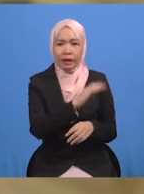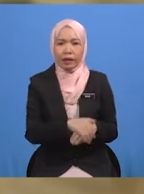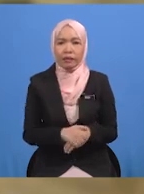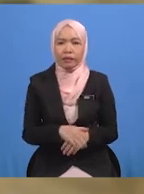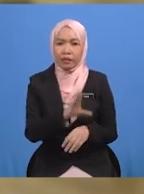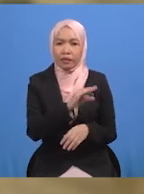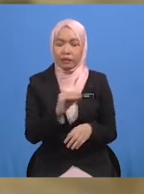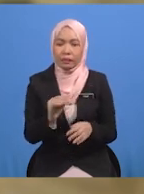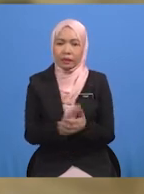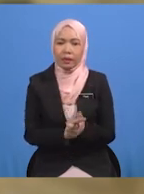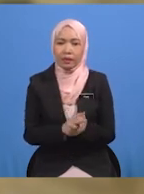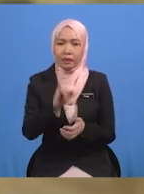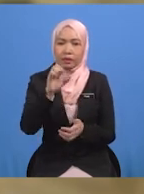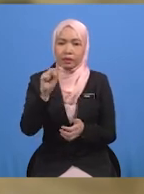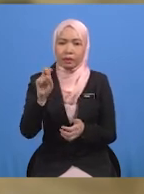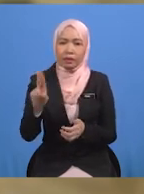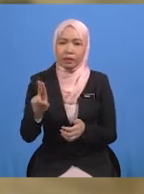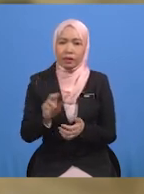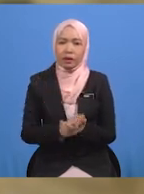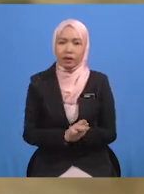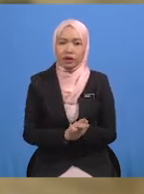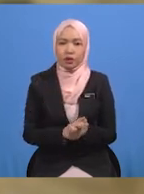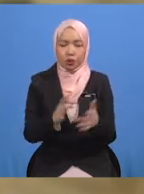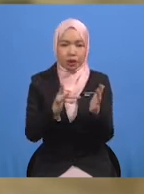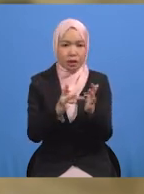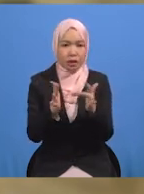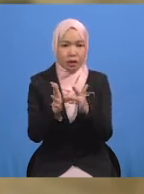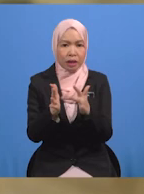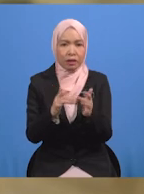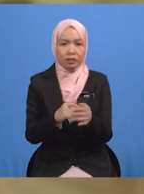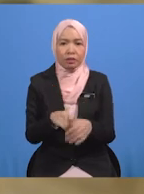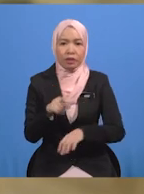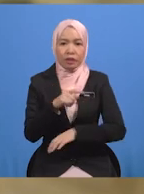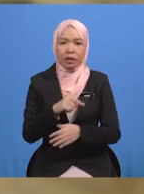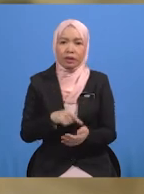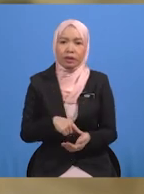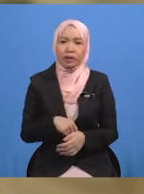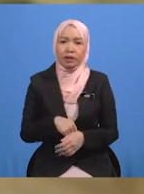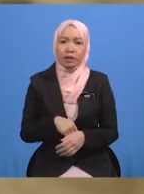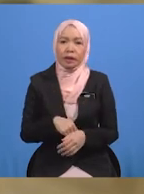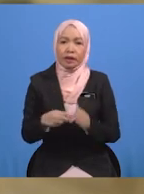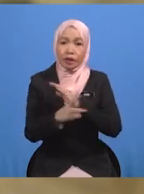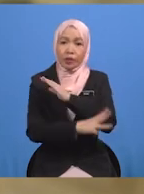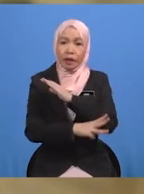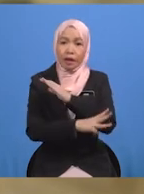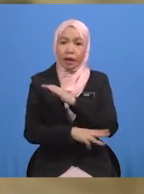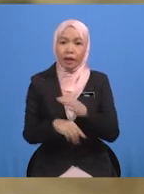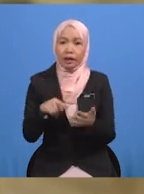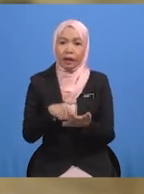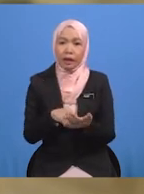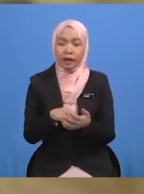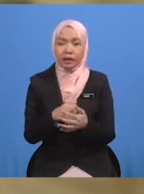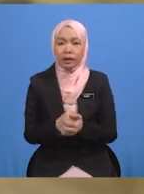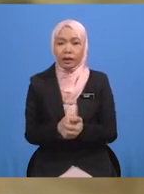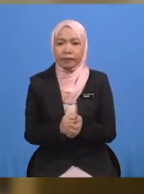isu-isu penindasan ke atas penganut-penganut Kristian di wilayah Balkan untuk menghalalkan campur